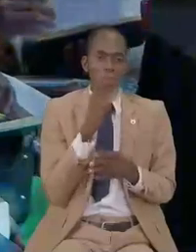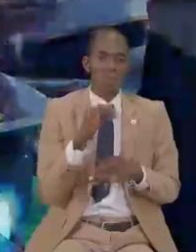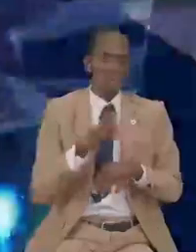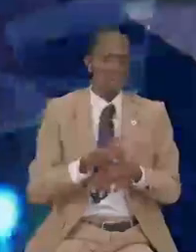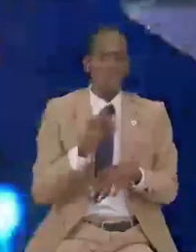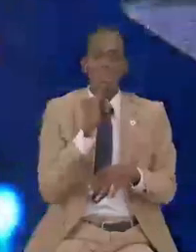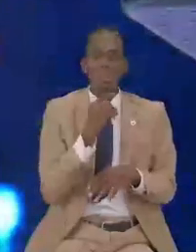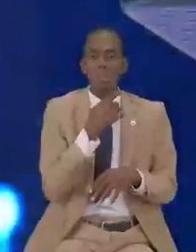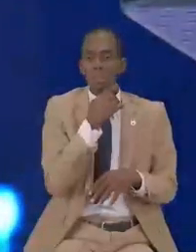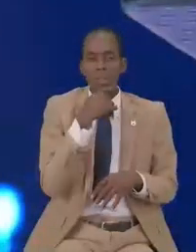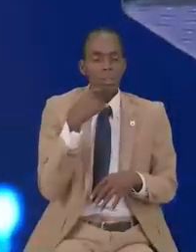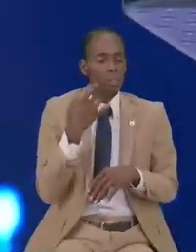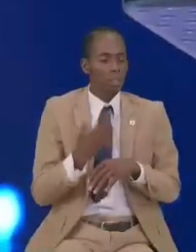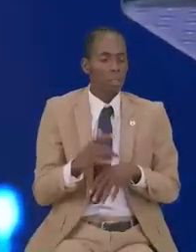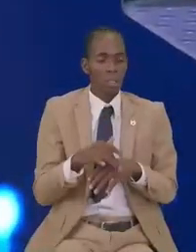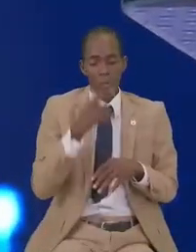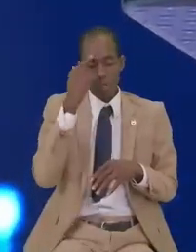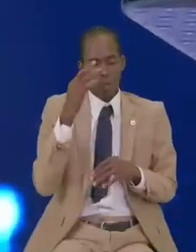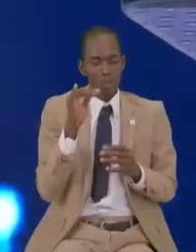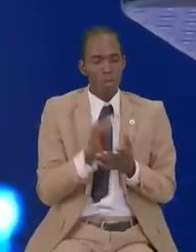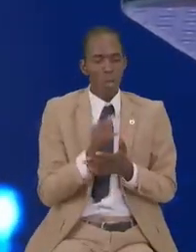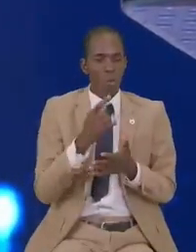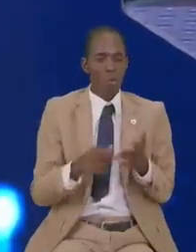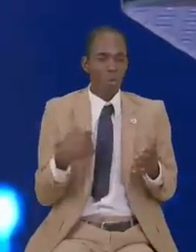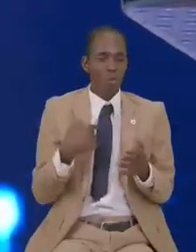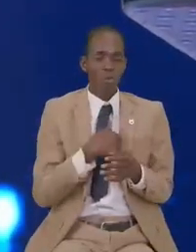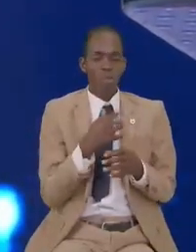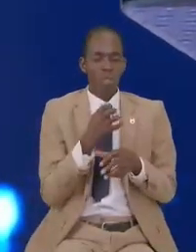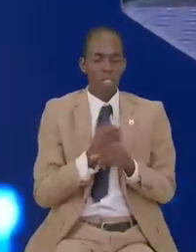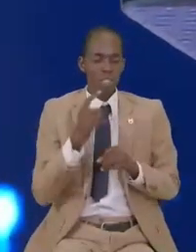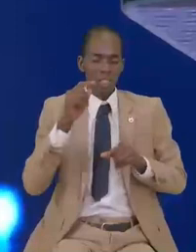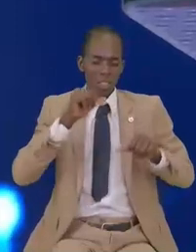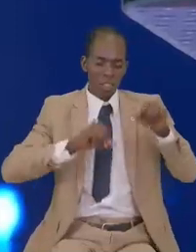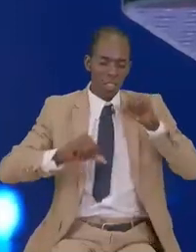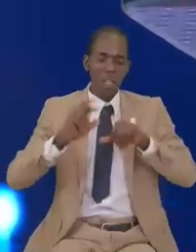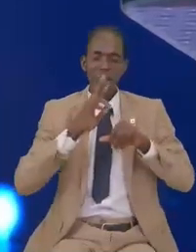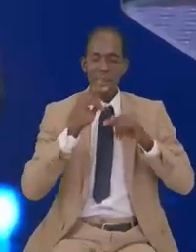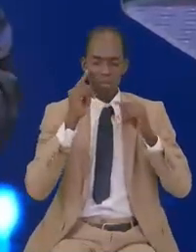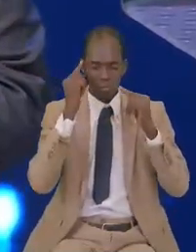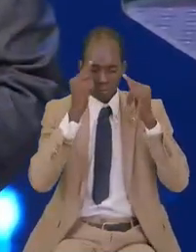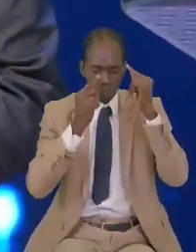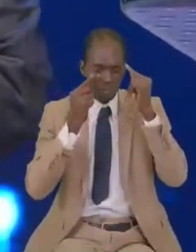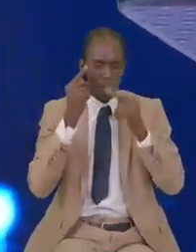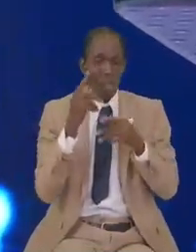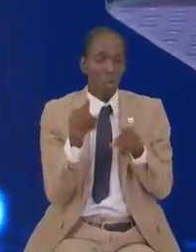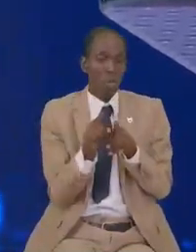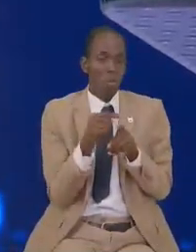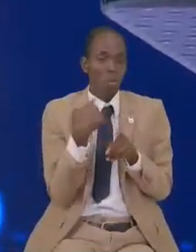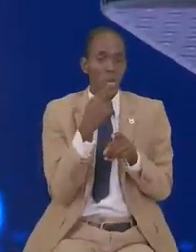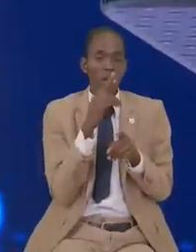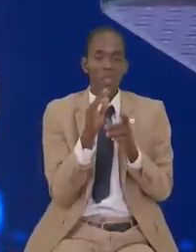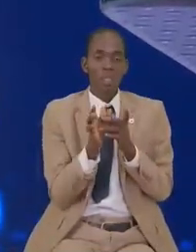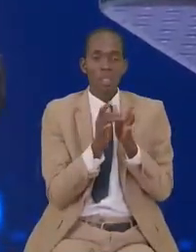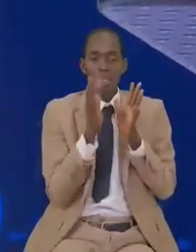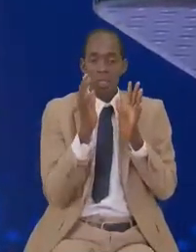n'est pas ce qu'il doit être, parce que la terre perd sa fertilité. Et même ceux qui ne sont pas chrétiens, en